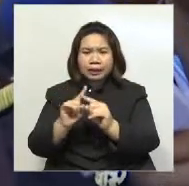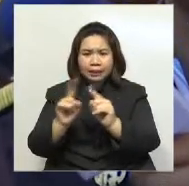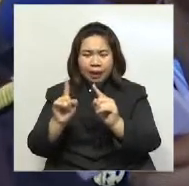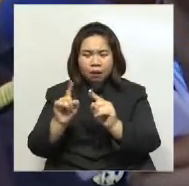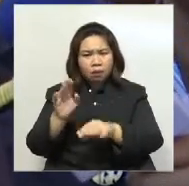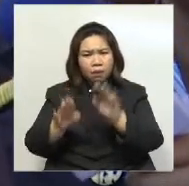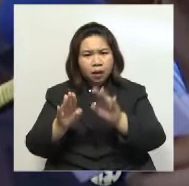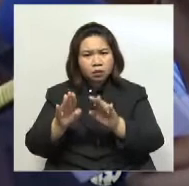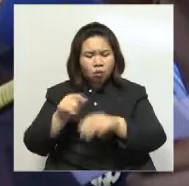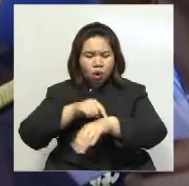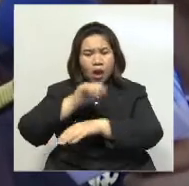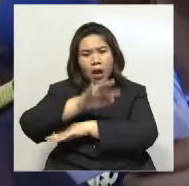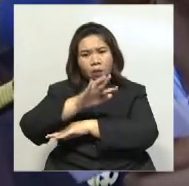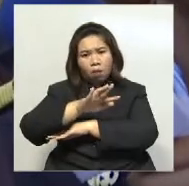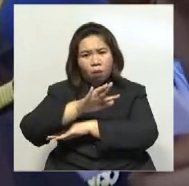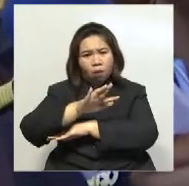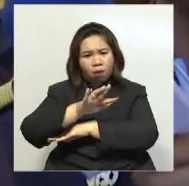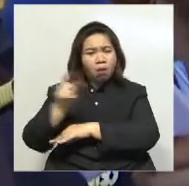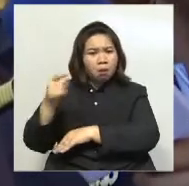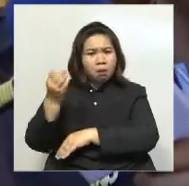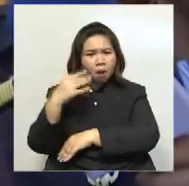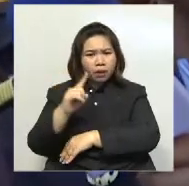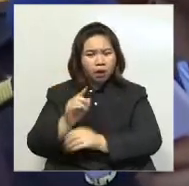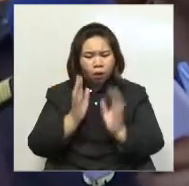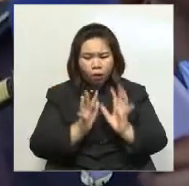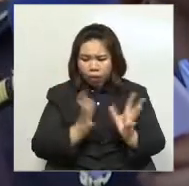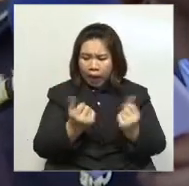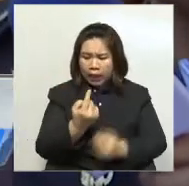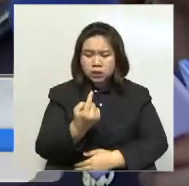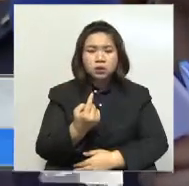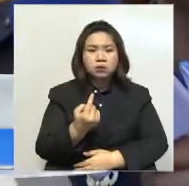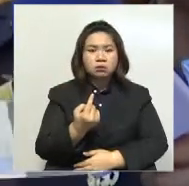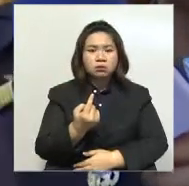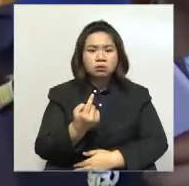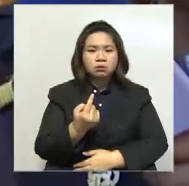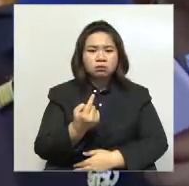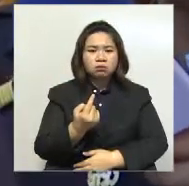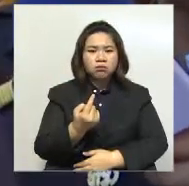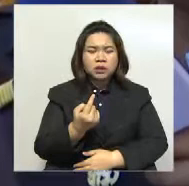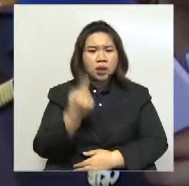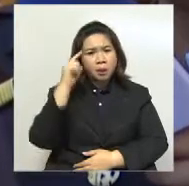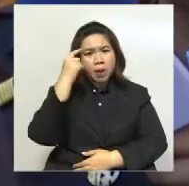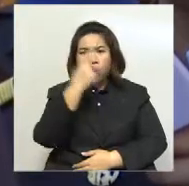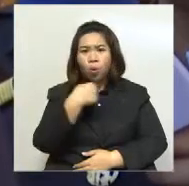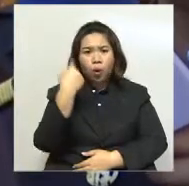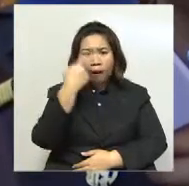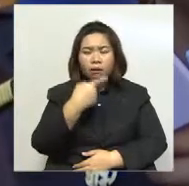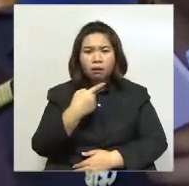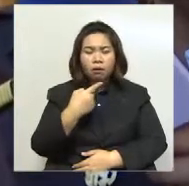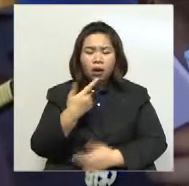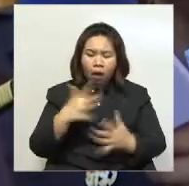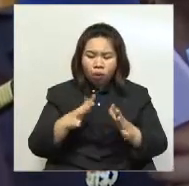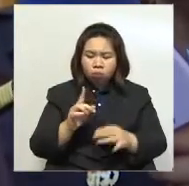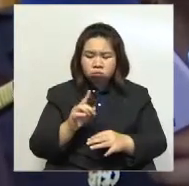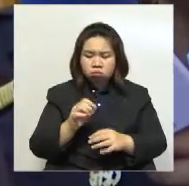จักประมาณสัก5 โมงกว่าก็ได้รับแจ้งว่ายังมีคนหายไปอีก1คนนะครับซึ่งก็ยังไม่ทราบว่าเป็นใครด้วยซ้ำนะครับแล้วก็สุ